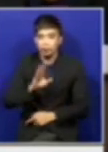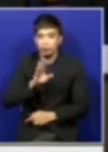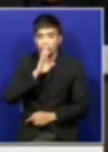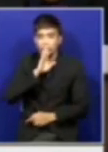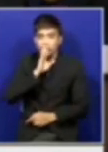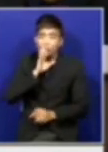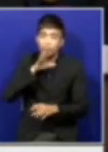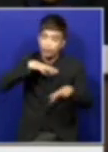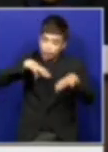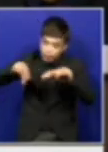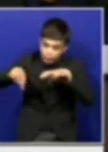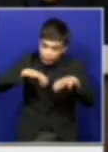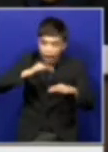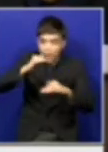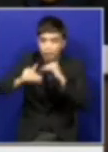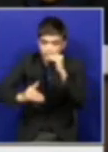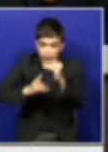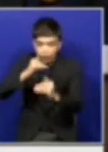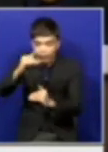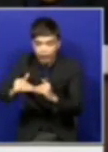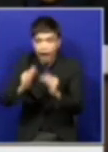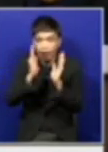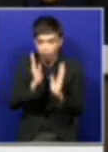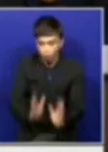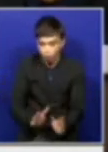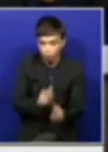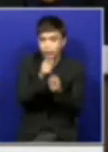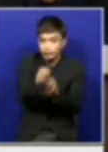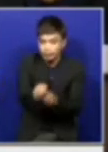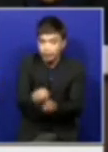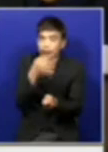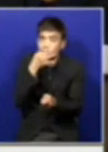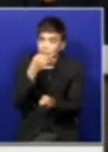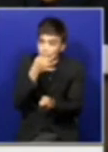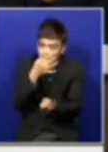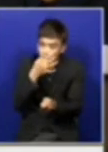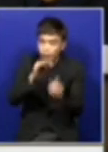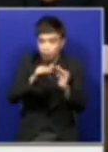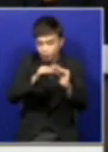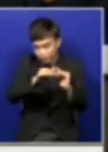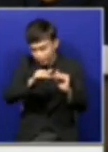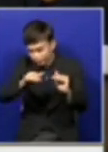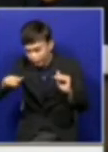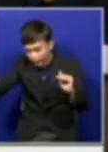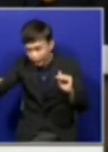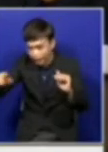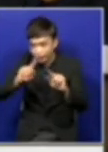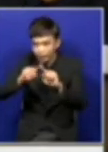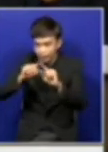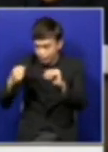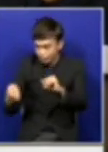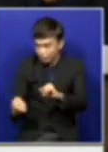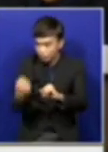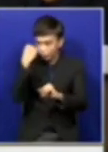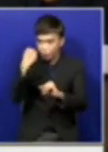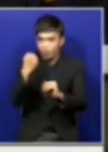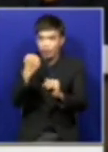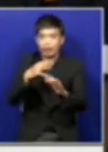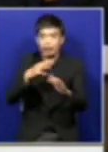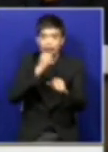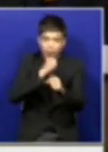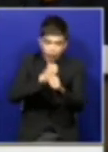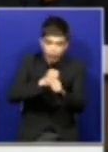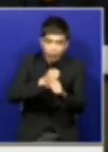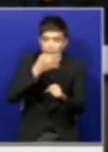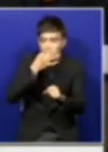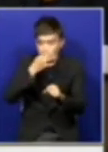โดยเฉพาะเกษตรกรพัฒนาโครงสร้างพื้นฐานให้มีประสิทธิภาพและลดต้นทุนการผลิตทาง